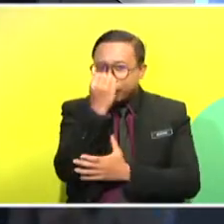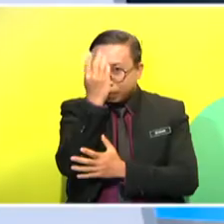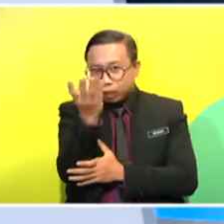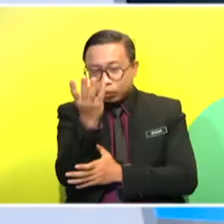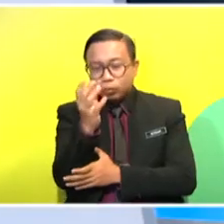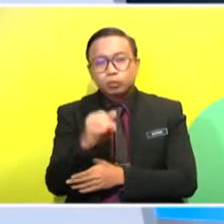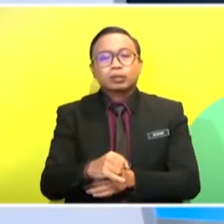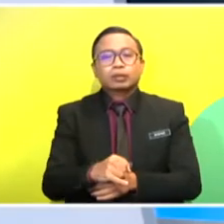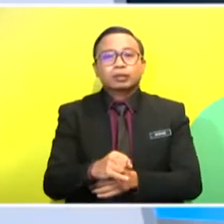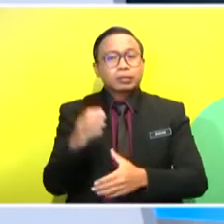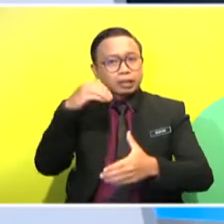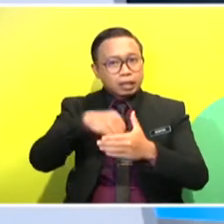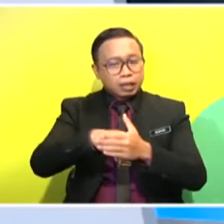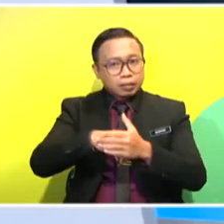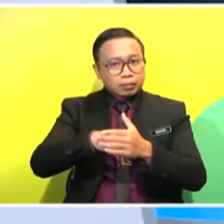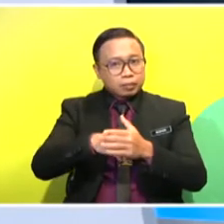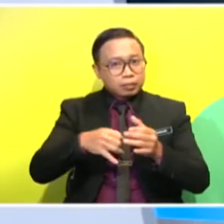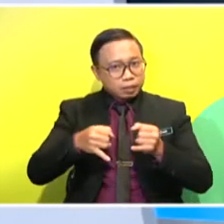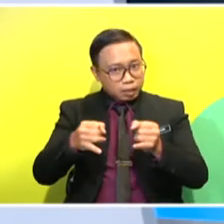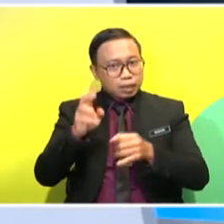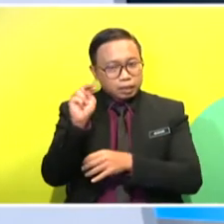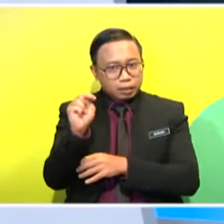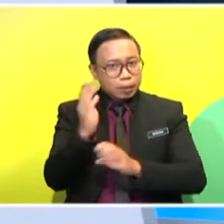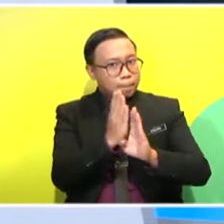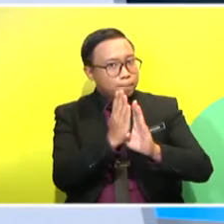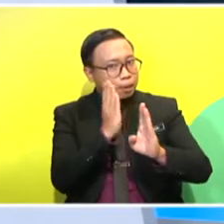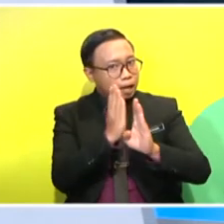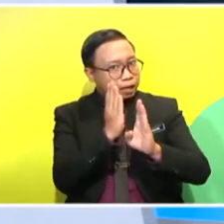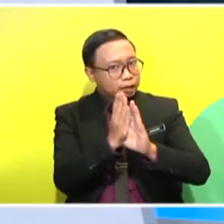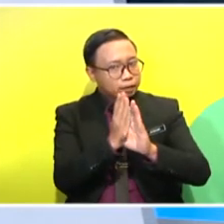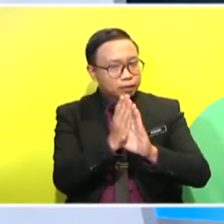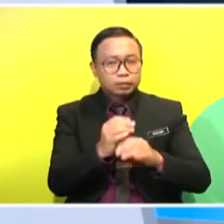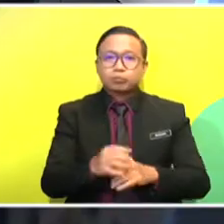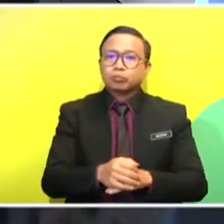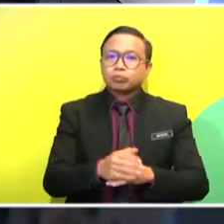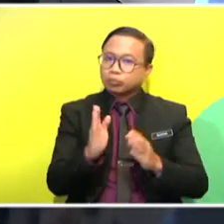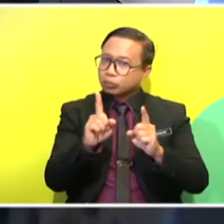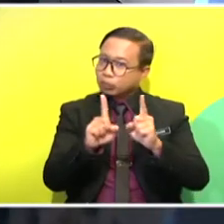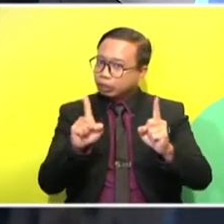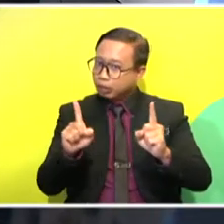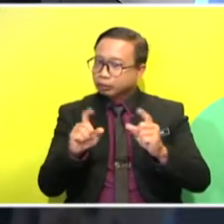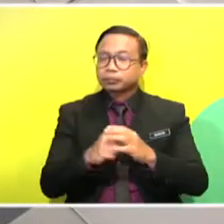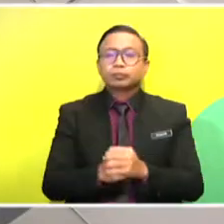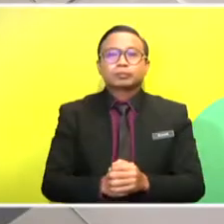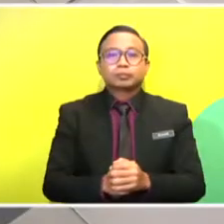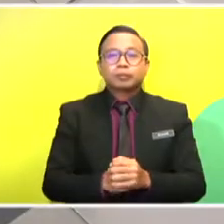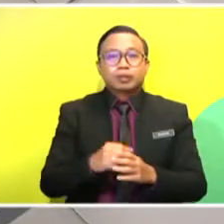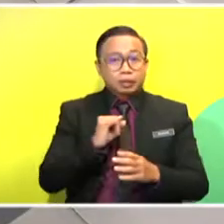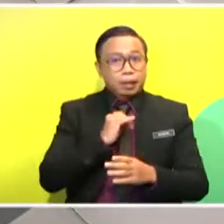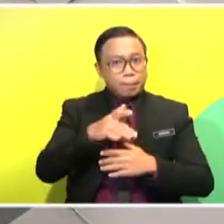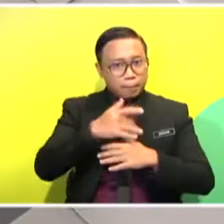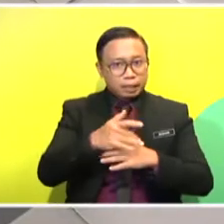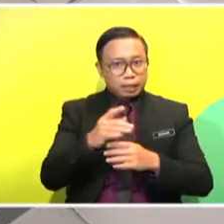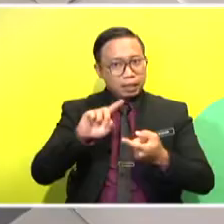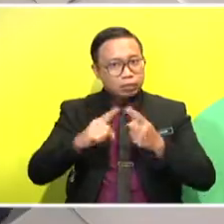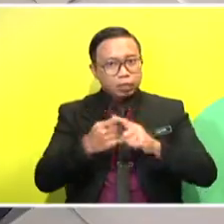lupa pastikan dalam perjalanan ke makmal berbaris dan jarakkan sosial ya. Boleh cikgu. Kalau macam tu saya panggil kawan-kawan saya sekarang.